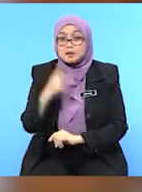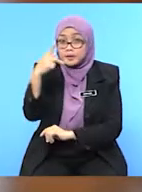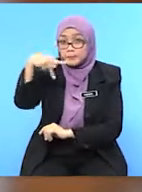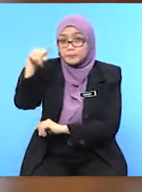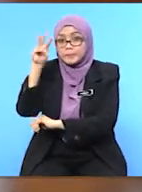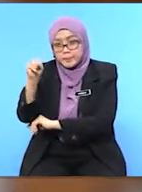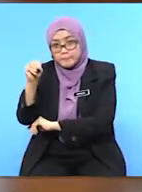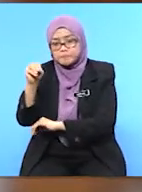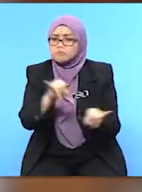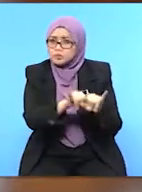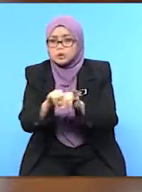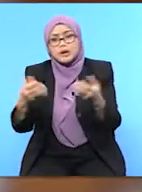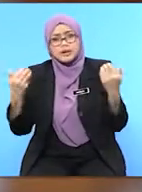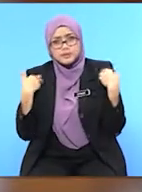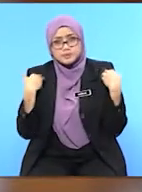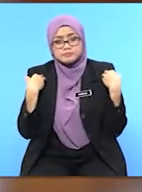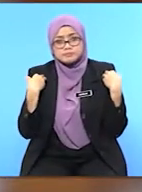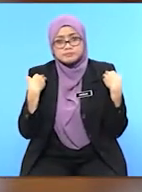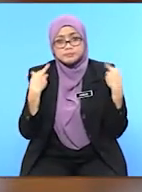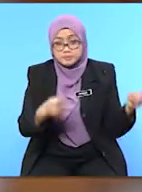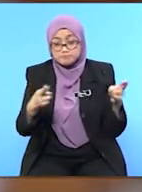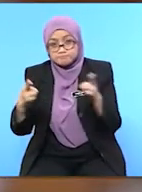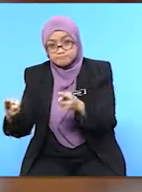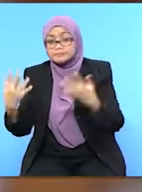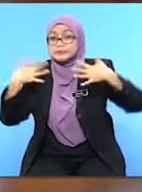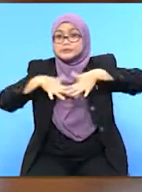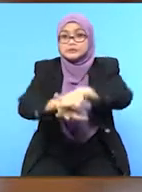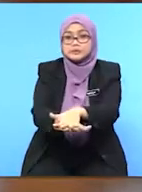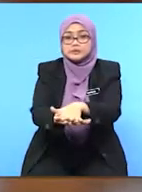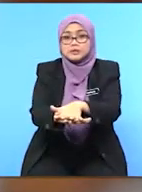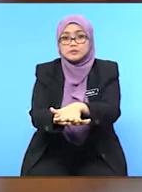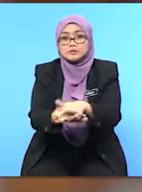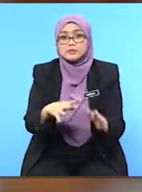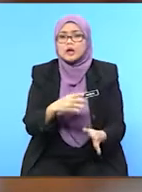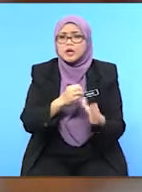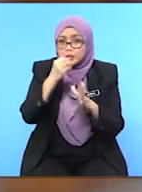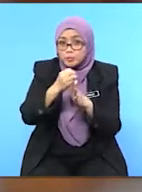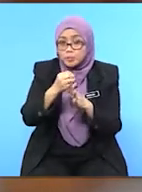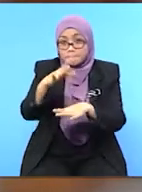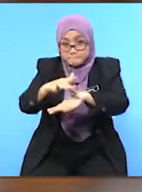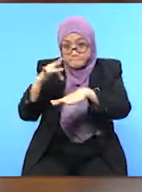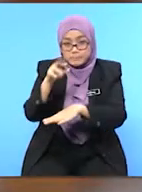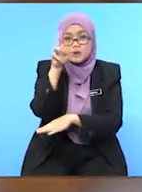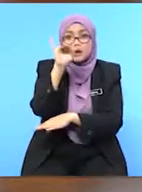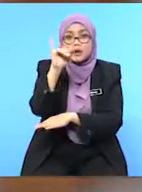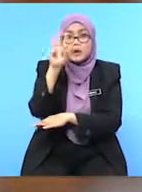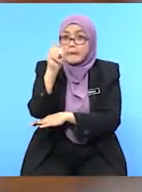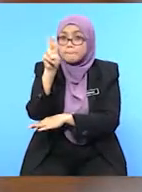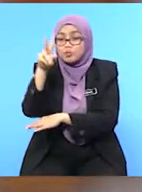telah mewujudkan rancangan integrasi murid kepaduan ataupun kita Kiban krim ubi sekolah-sekolah Ashley